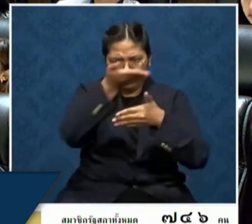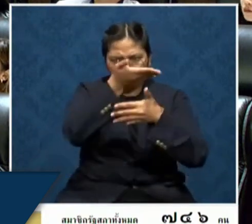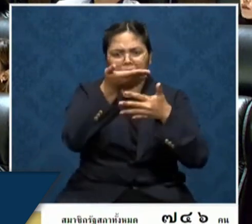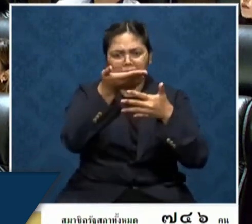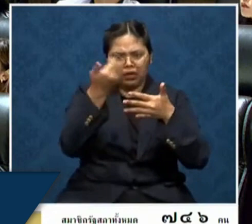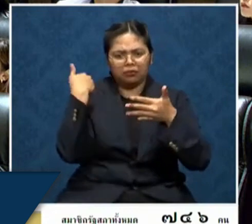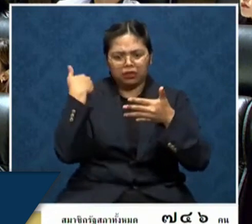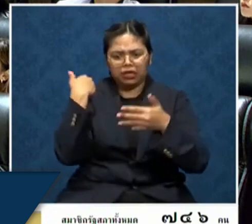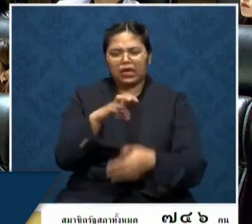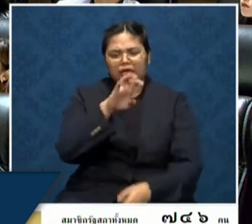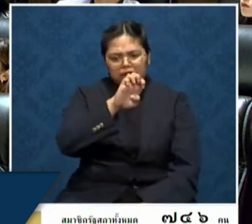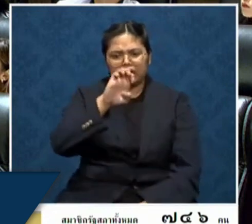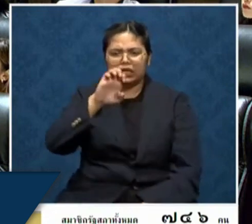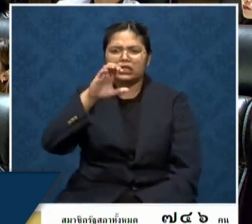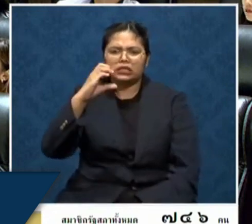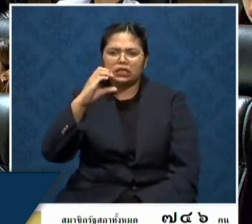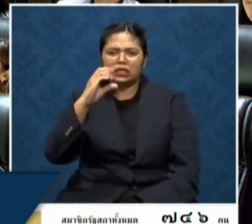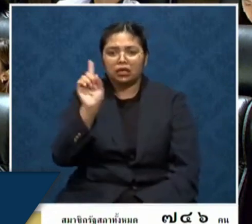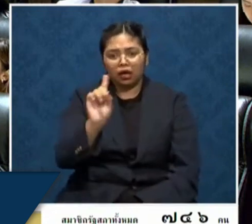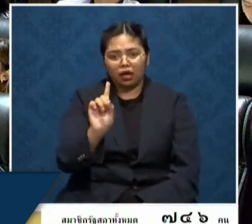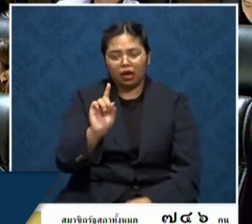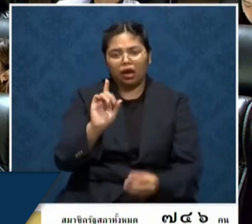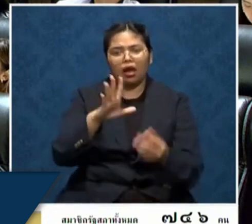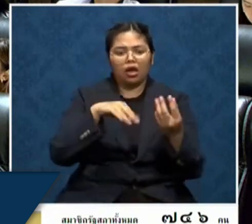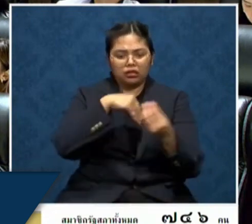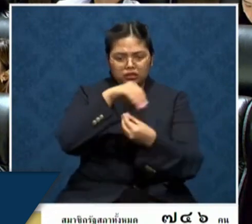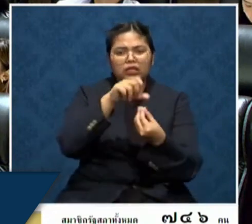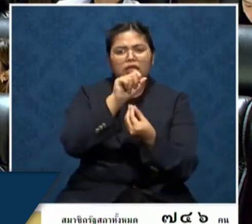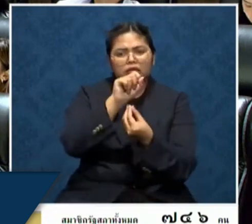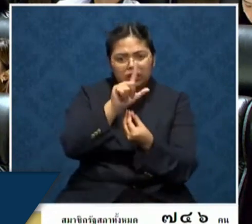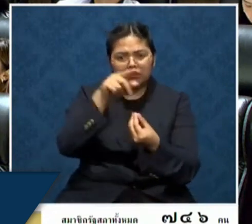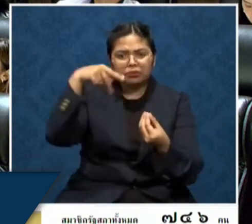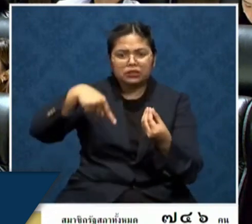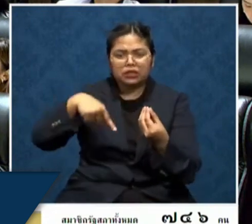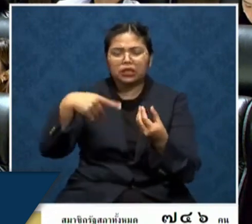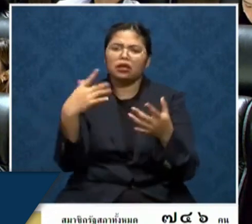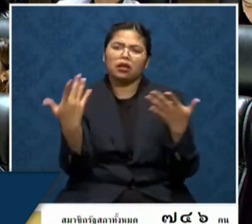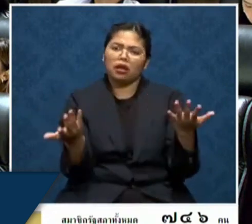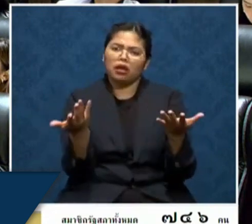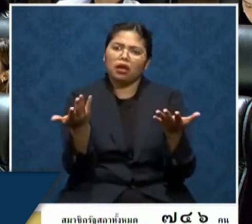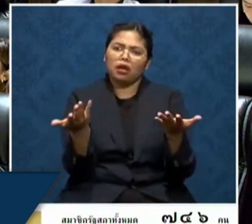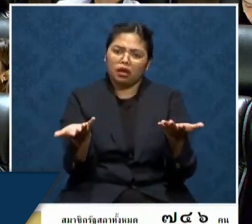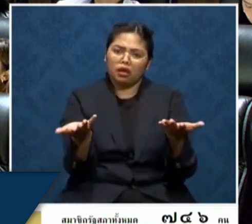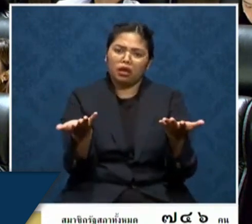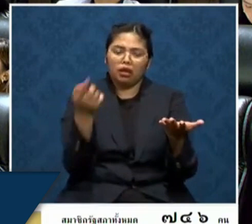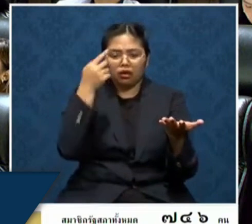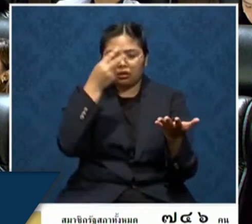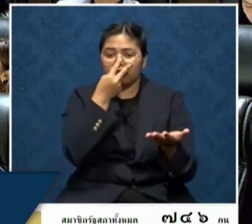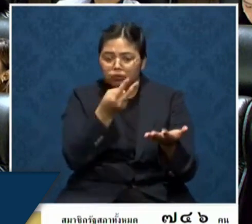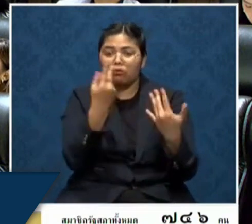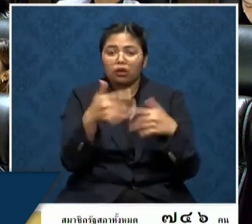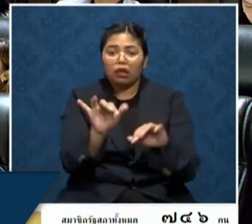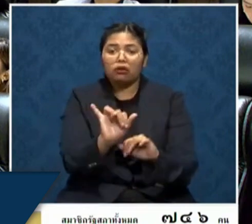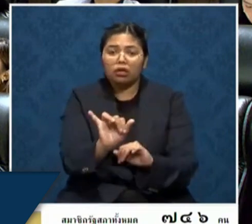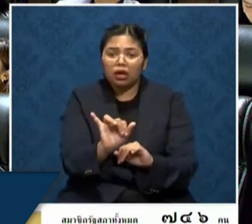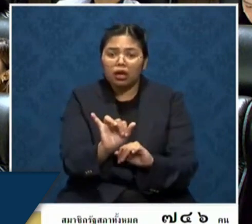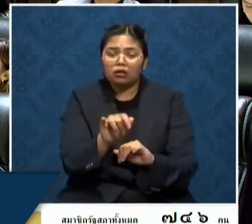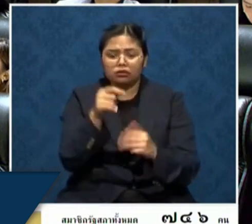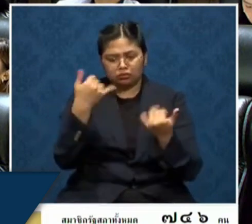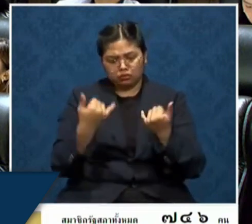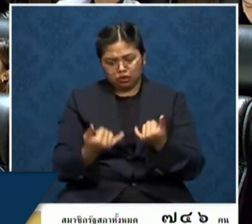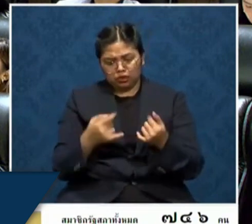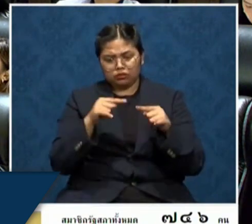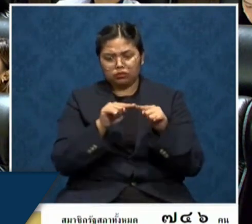ง EEC เป็นยังไงเขตเศรษฐกิจพิเศษชายแดนเป็นอย่างไรท่านกำลังต่อยอดความสำเร็จหรือท่านกำลังต่อย